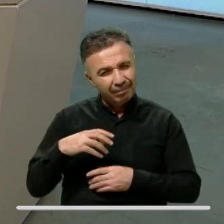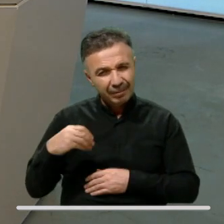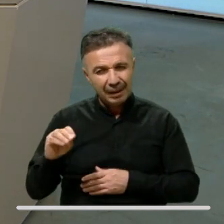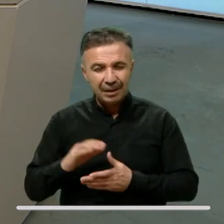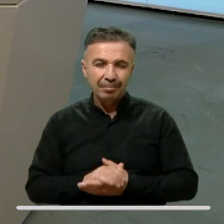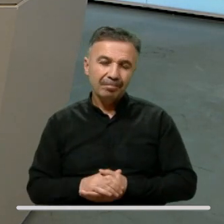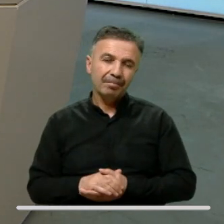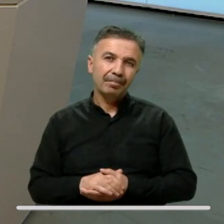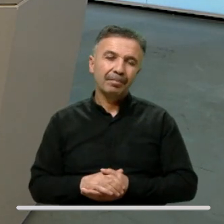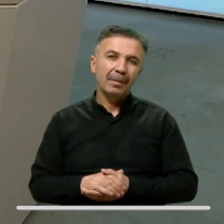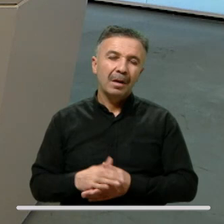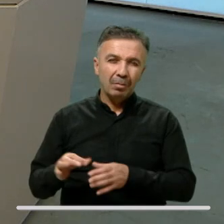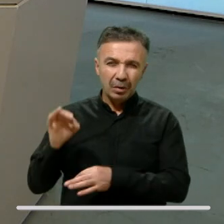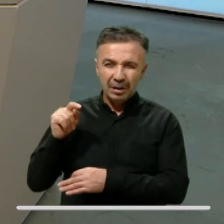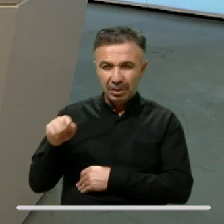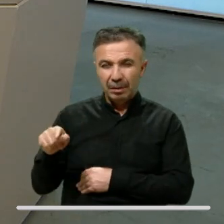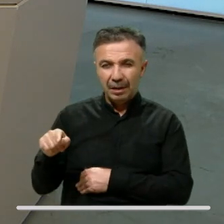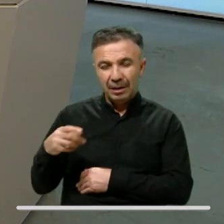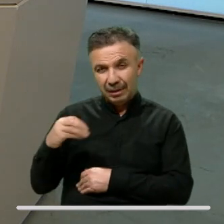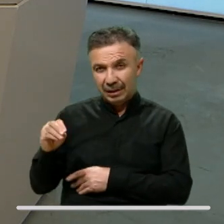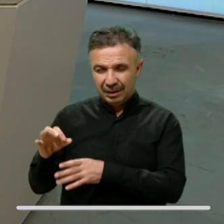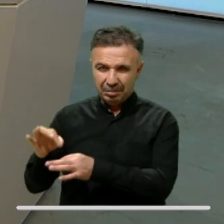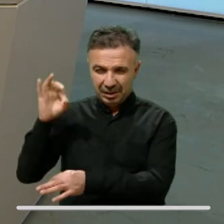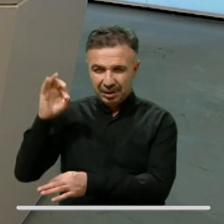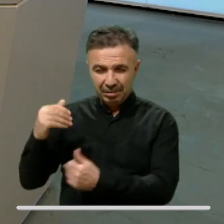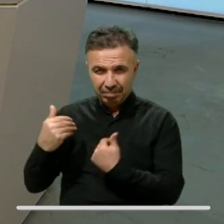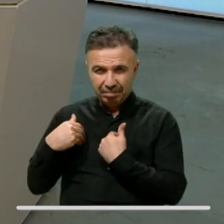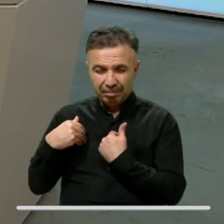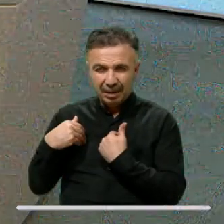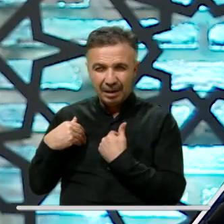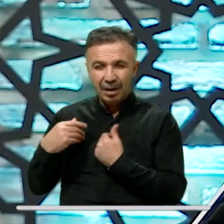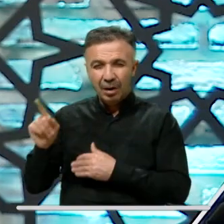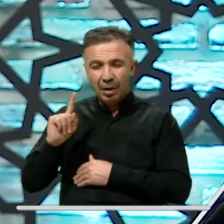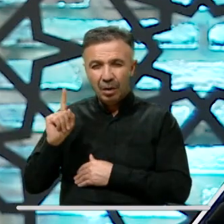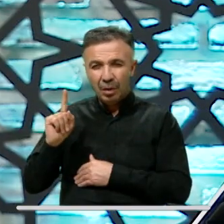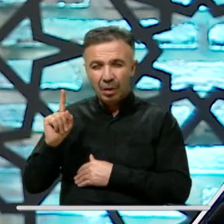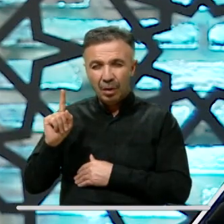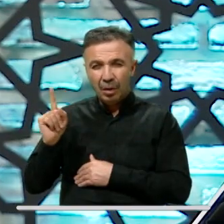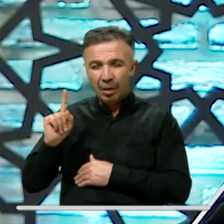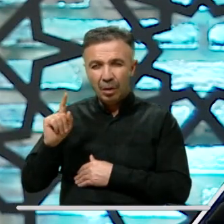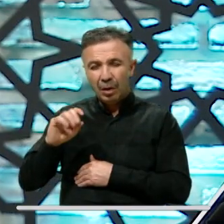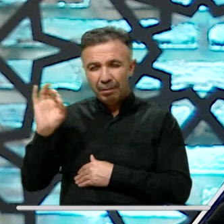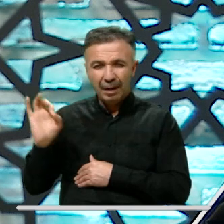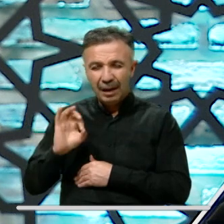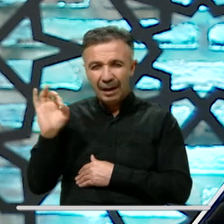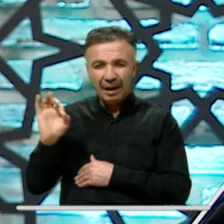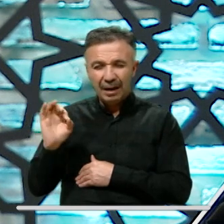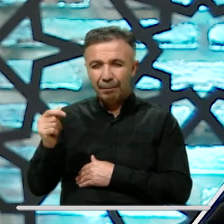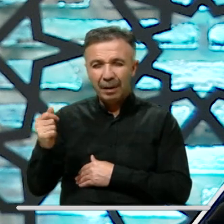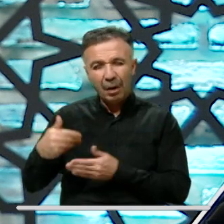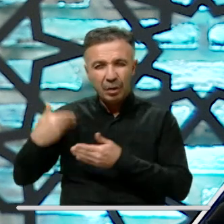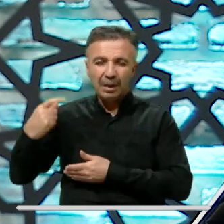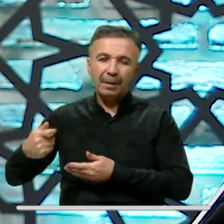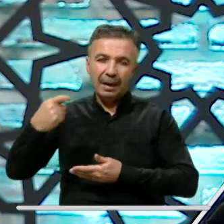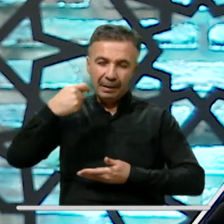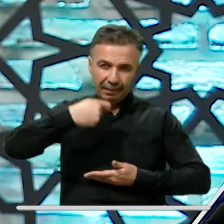Evet. Vatandaş bana sattığım taraf 10 milyara yakın bir kapora verdi. Hı hı. Fakat bu